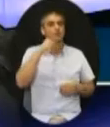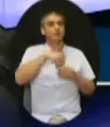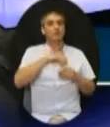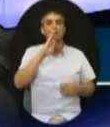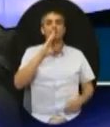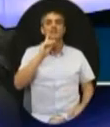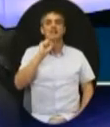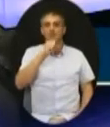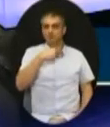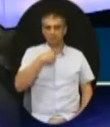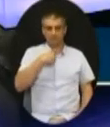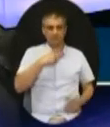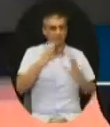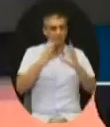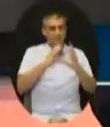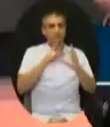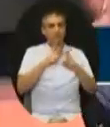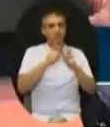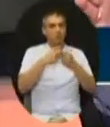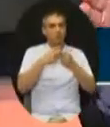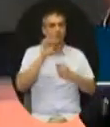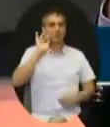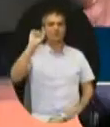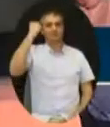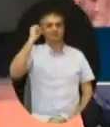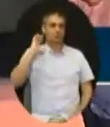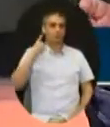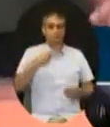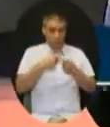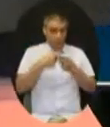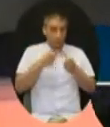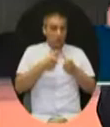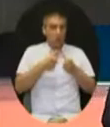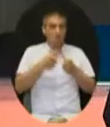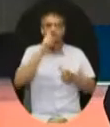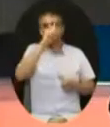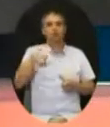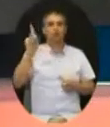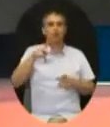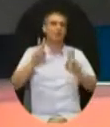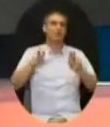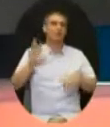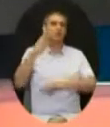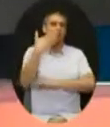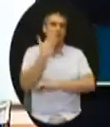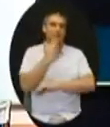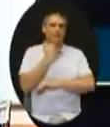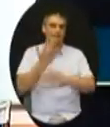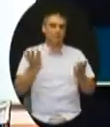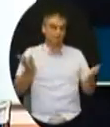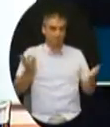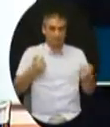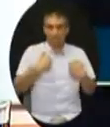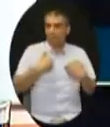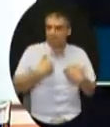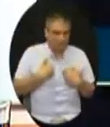את BDS אני מקטלג בתנועה אנטי-ציונית. כלומר, תנועה ששוללת את קיומה של מדינת ישראל.